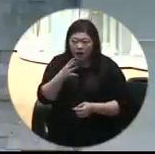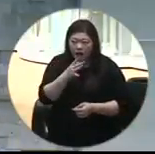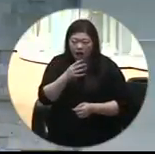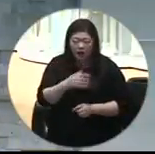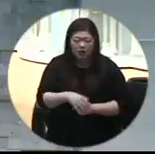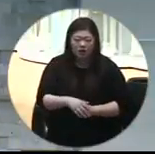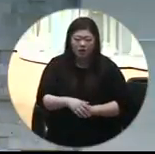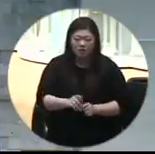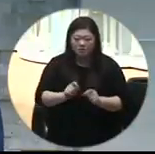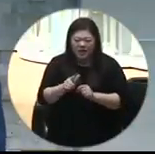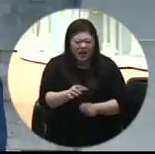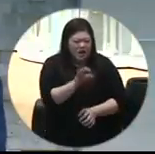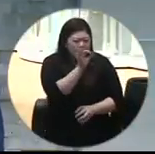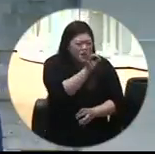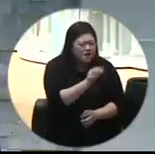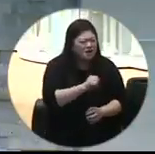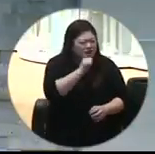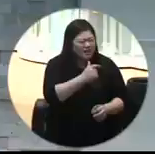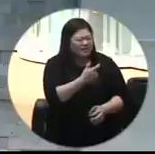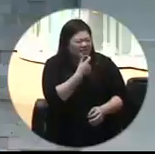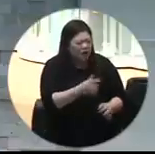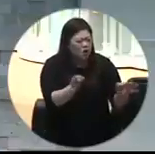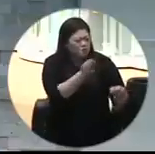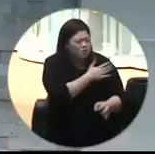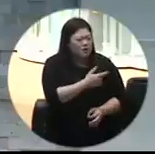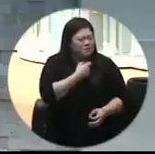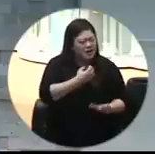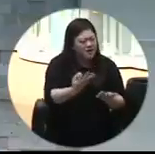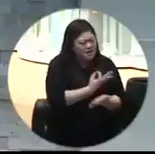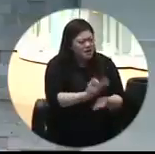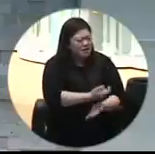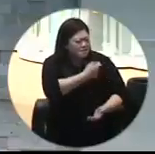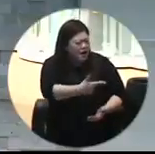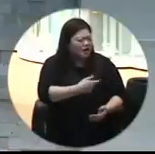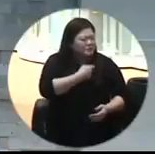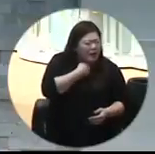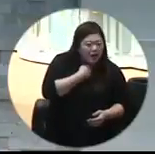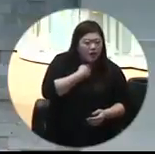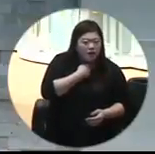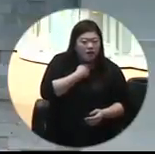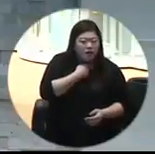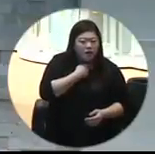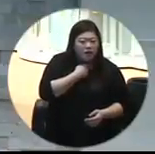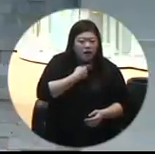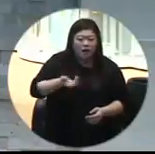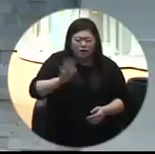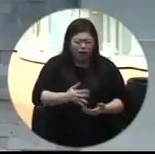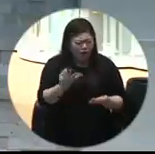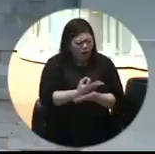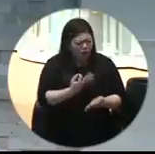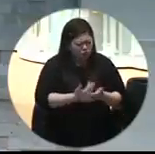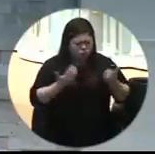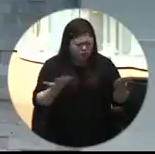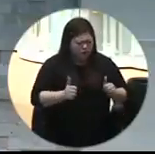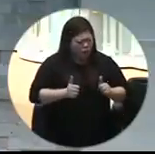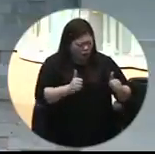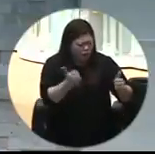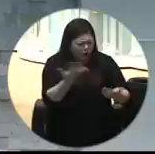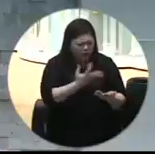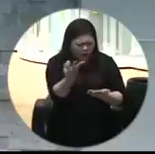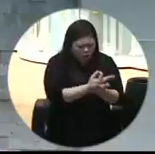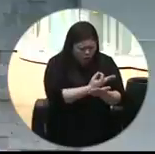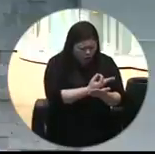물질 어떻게 하든지 가난을 탈취해버려 애를 쓰고 썼지만은 그것이 해결이 안 돼요. 어느